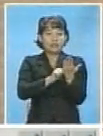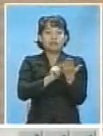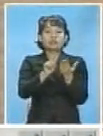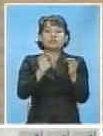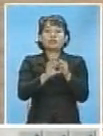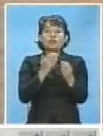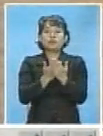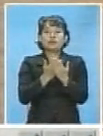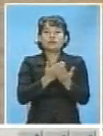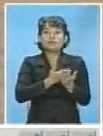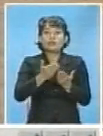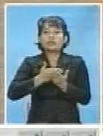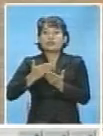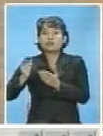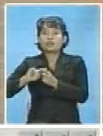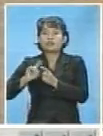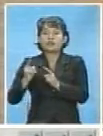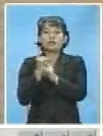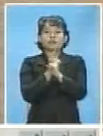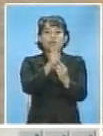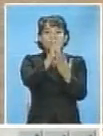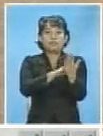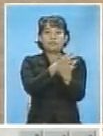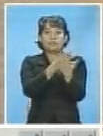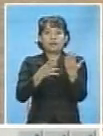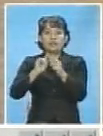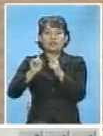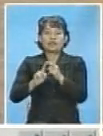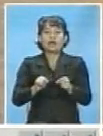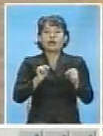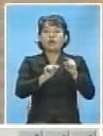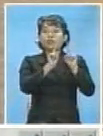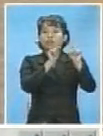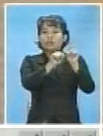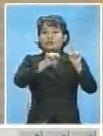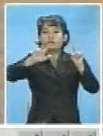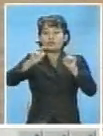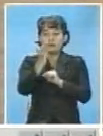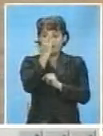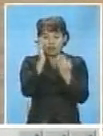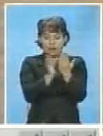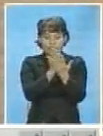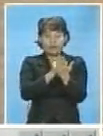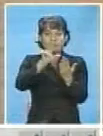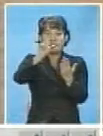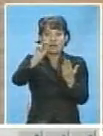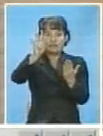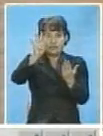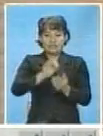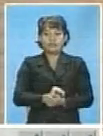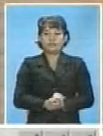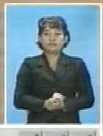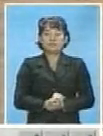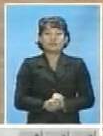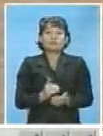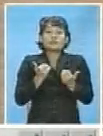ายจำแนกตามโครงสร้างแผนงานตามยุทธศาสตร์ข้อที่ 1.3 หน้า 34ท่านประธานคะปัจจุบันเรา